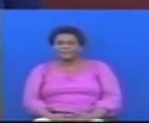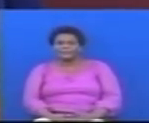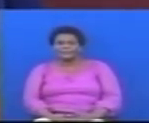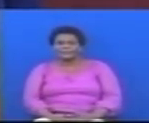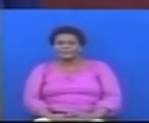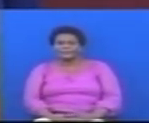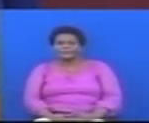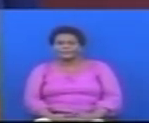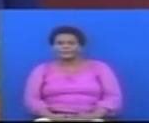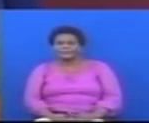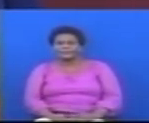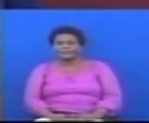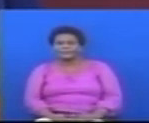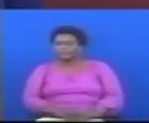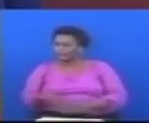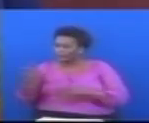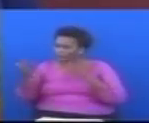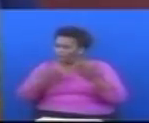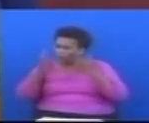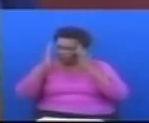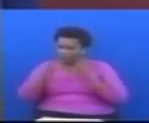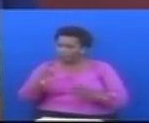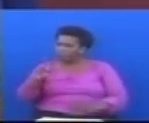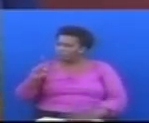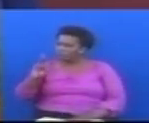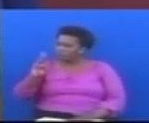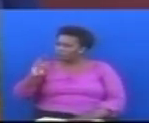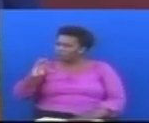Mheshimiwa Kuchauka, swali la